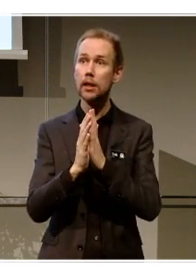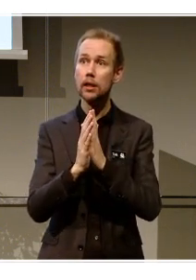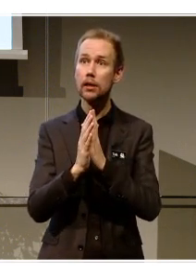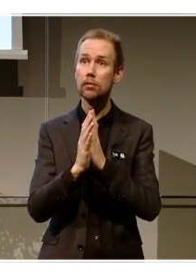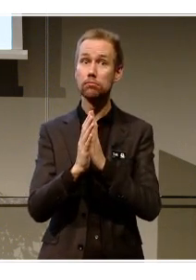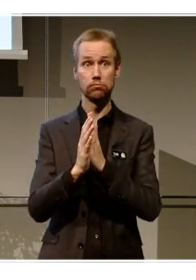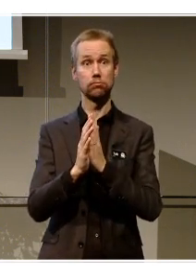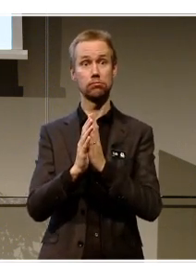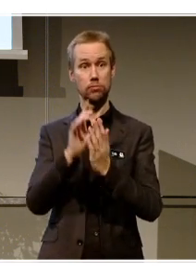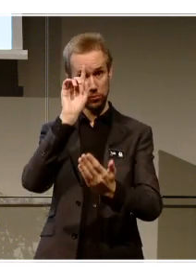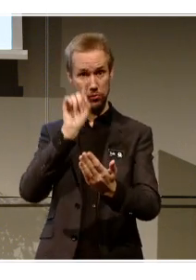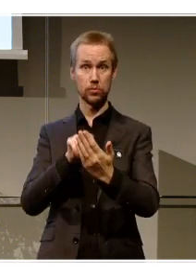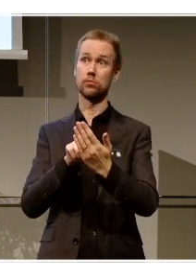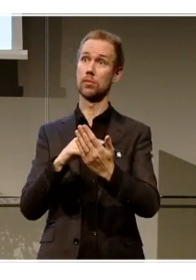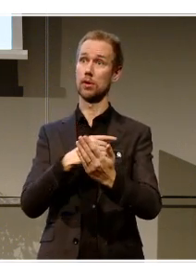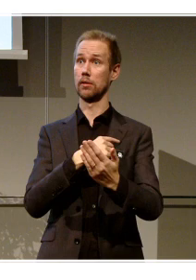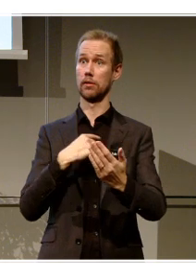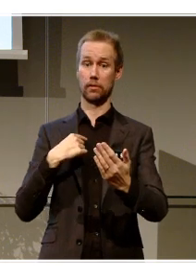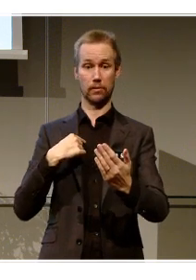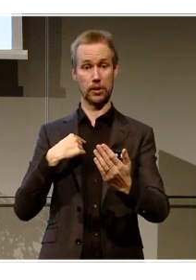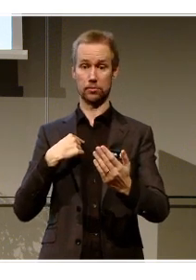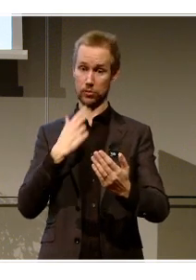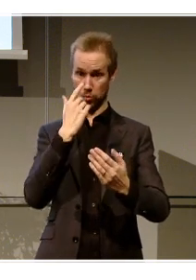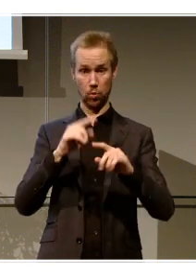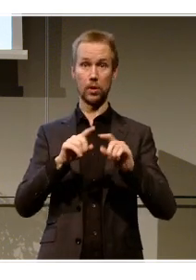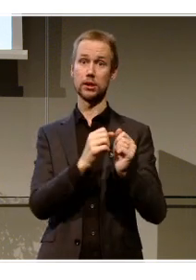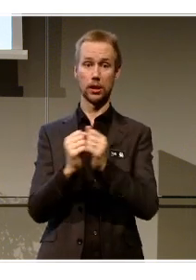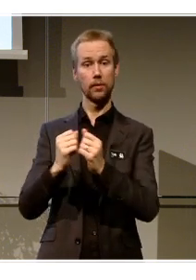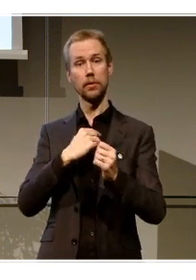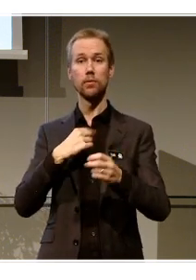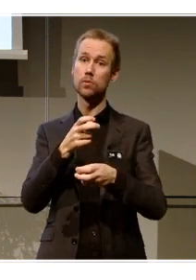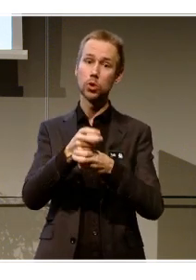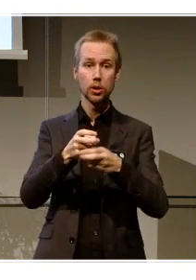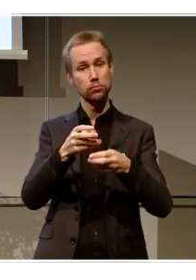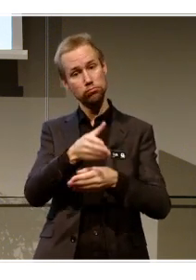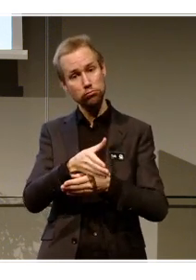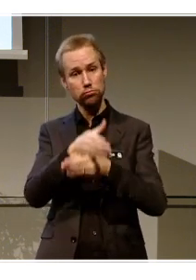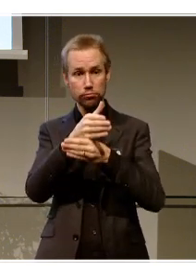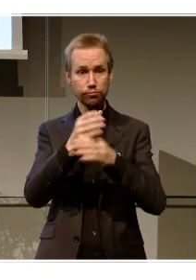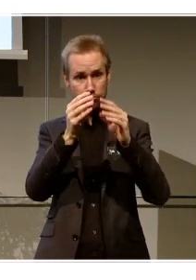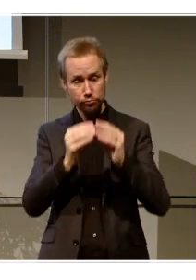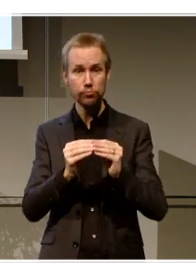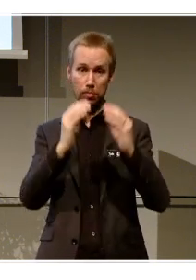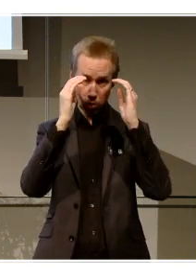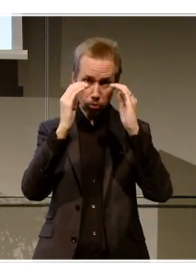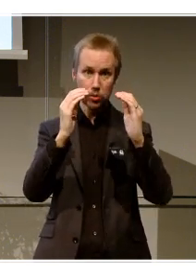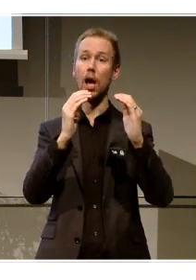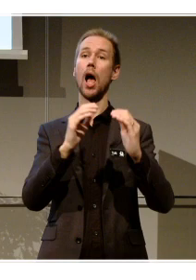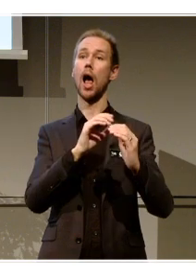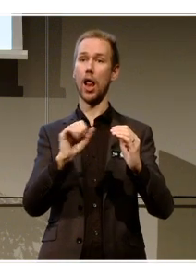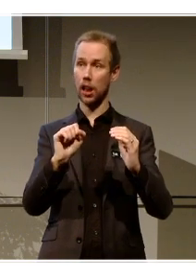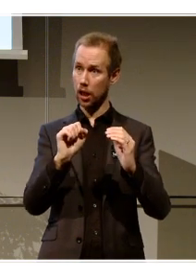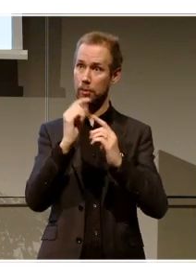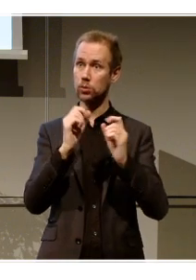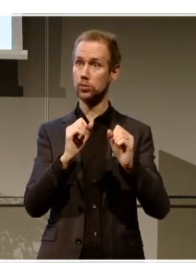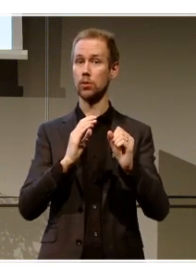olika sätt. Vi försöker bygga bussar som rymmer alla människor. Men vi vill också göra det på ett väldigt effektivt sätt. Vi